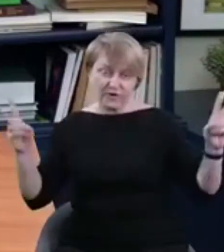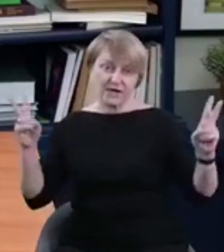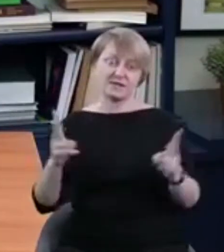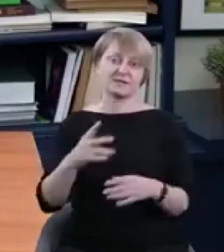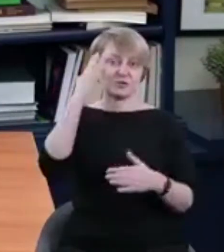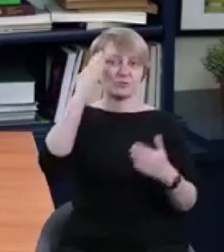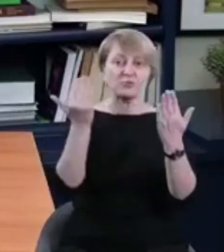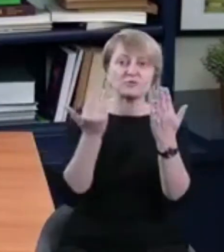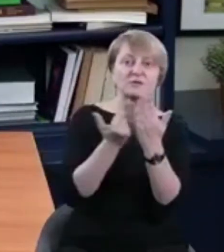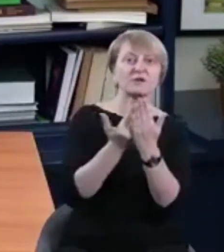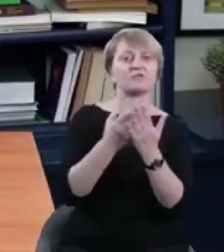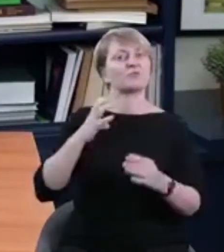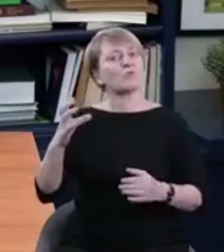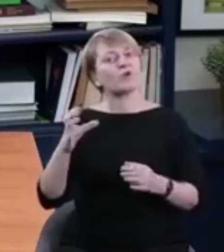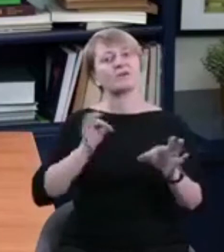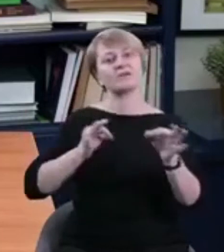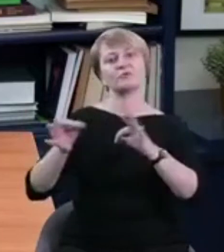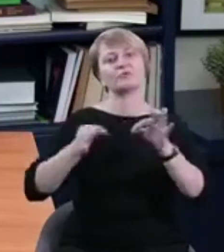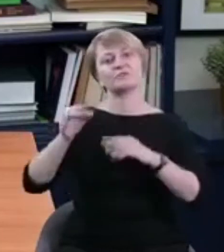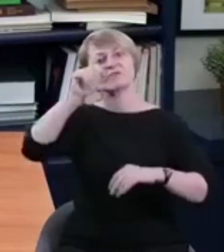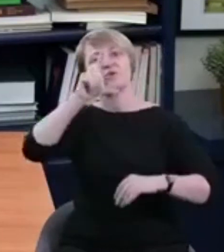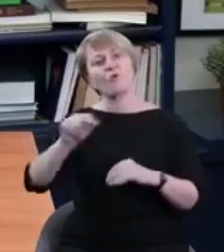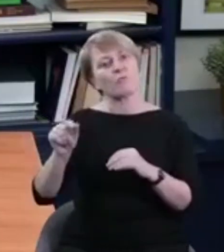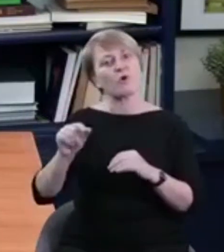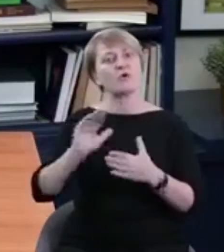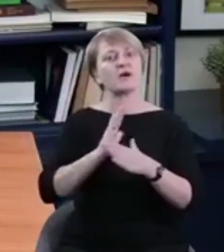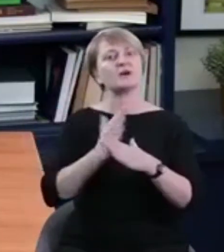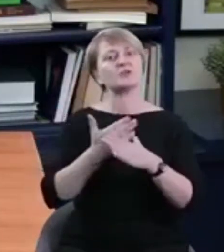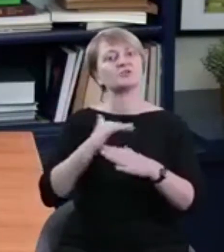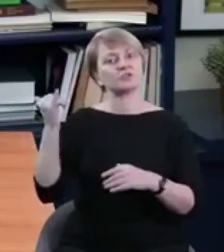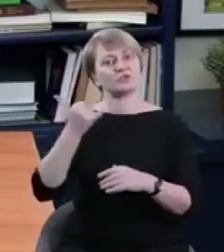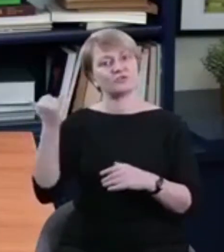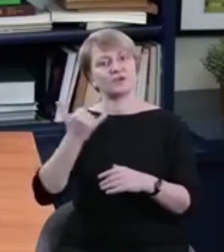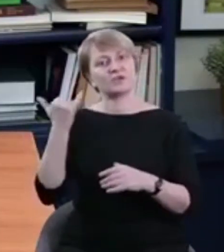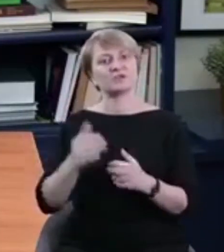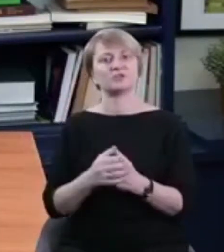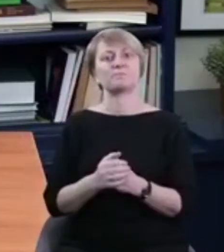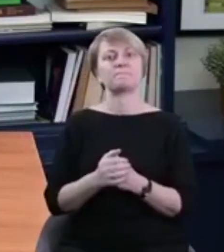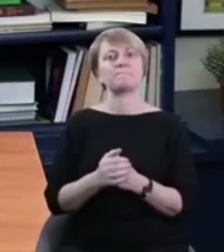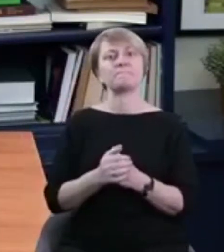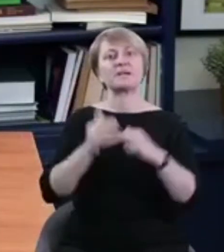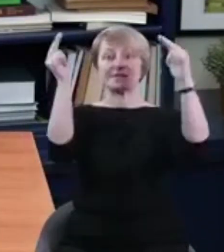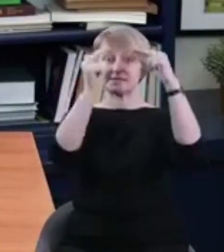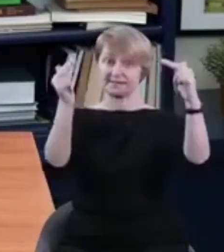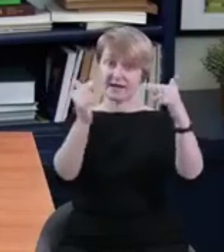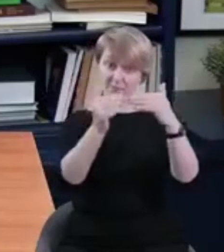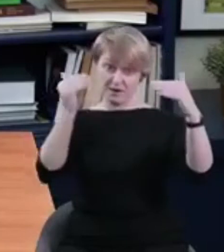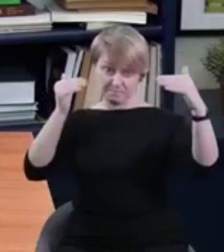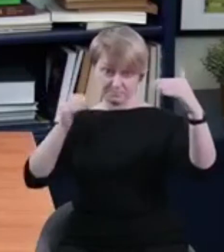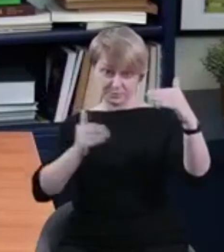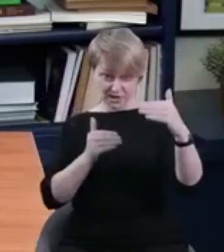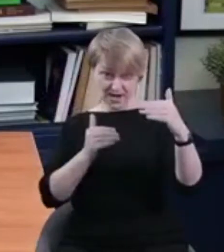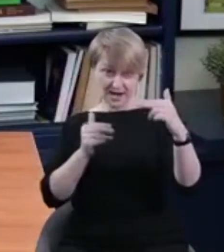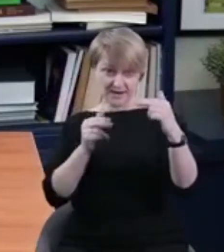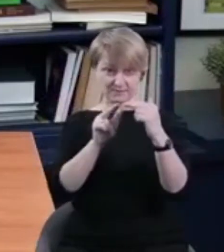bogatą historię opola średniowieczną przed tym zamkiem chcielibyśmy w okolicach tego takiego mostu który przypomina